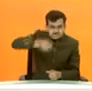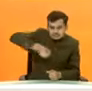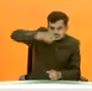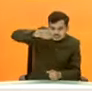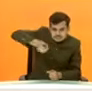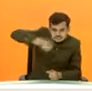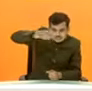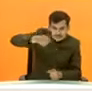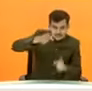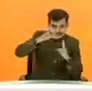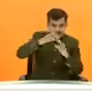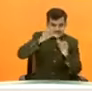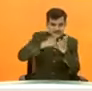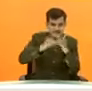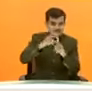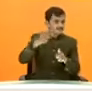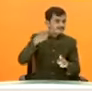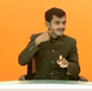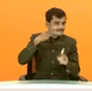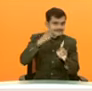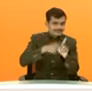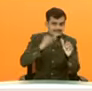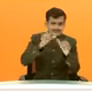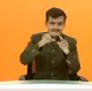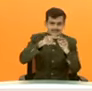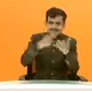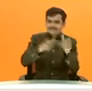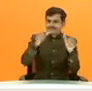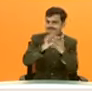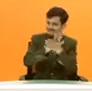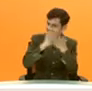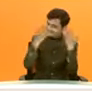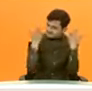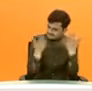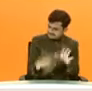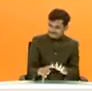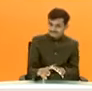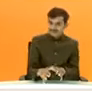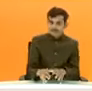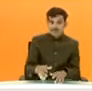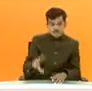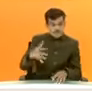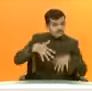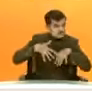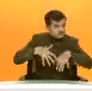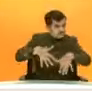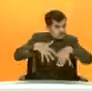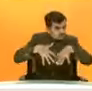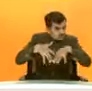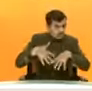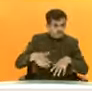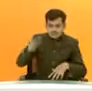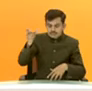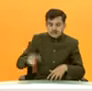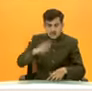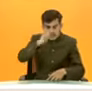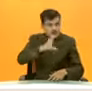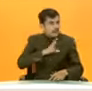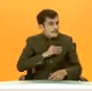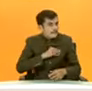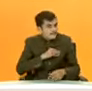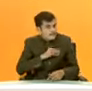12 मार्च से शुरू होकर 24 दिनों तक चली इस यात्रा ने अंग्रेजों को झकझोर कर रख दिया था। अप्रैल